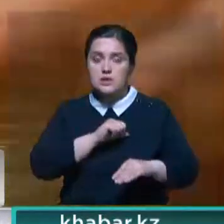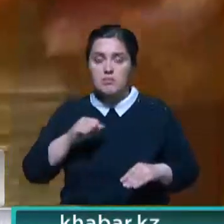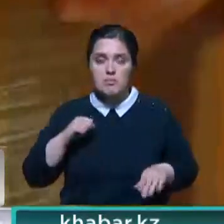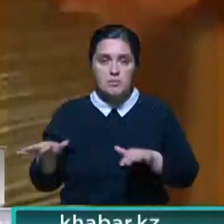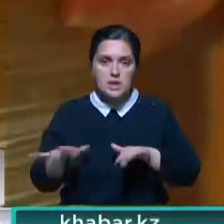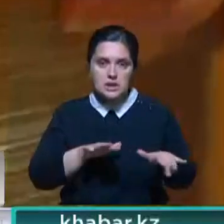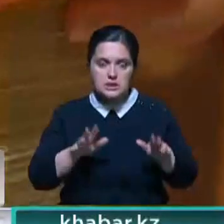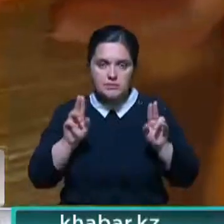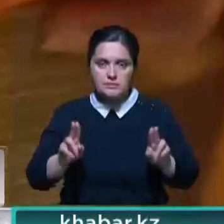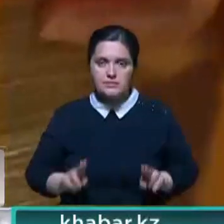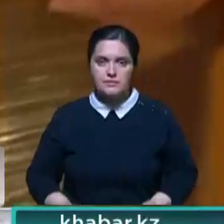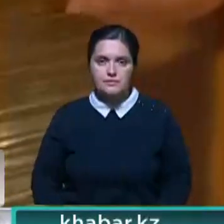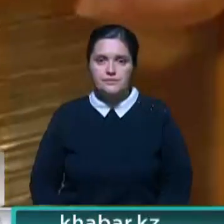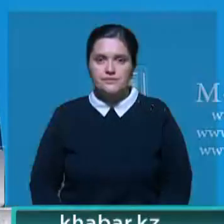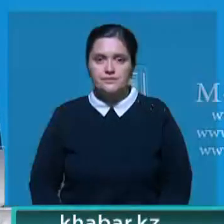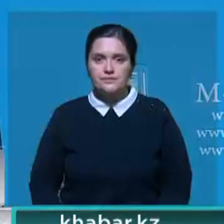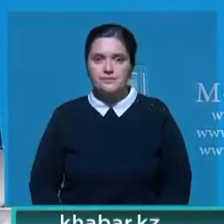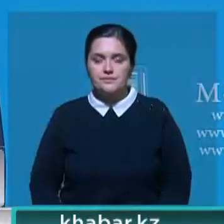сам механизм.